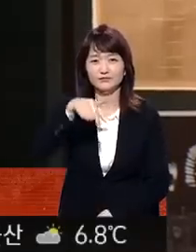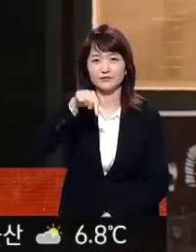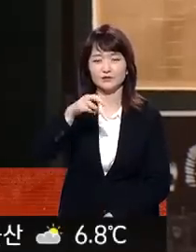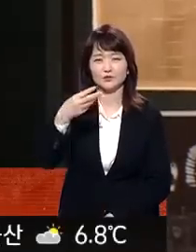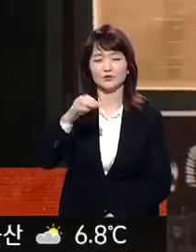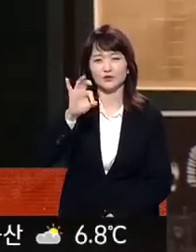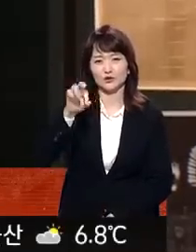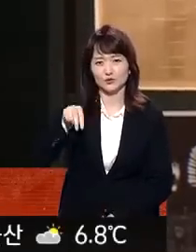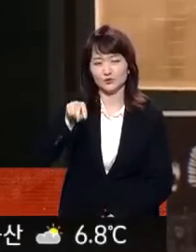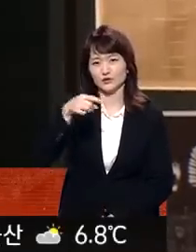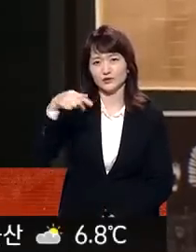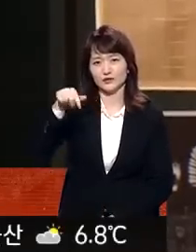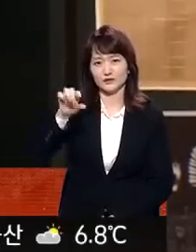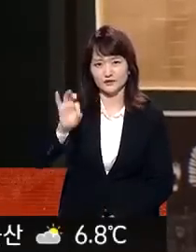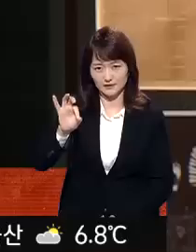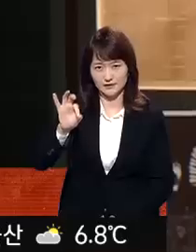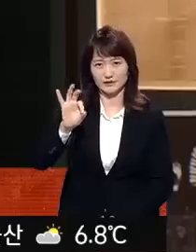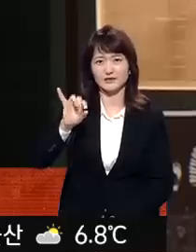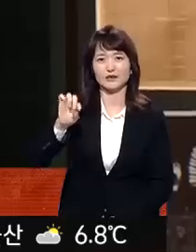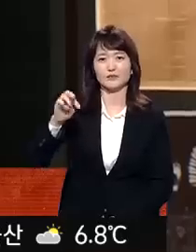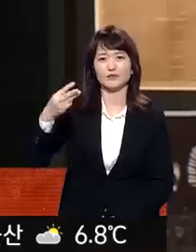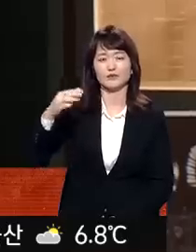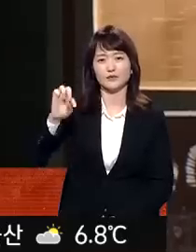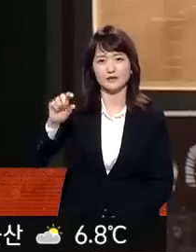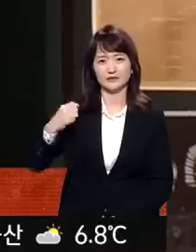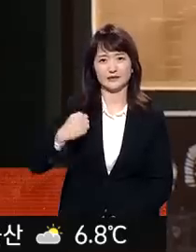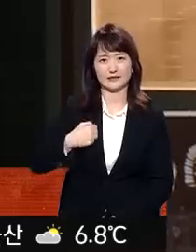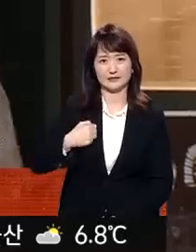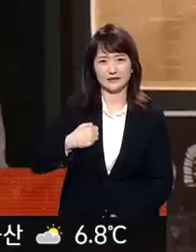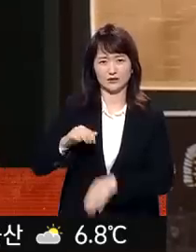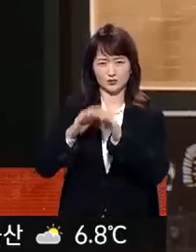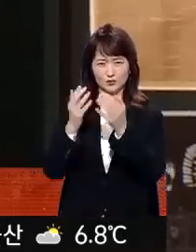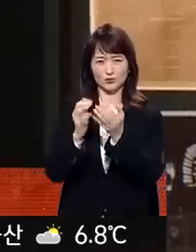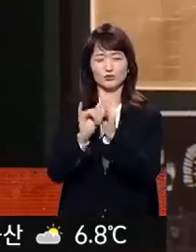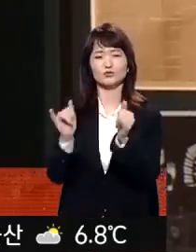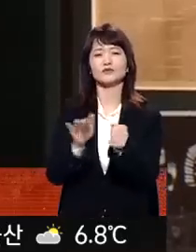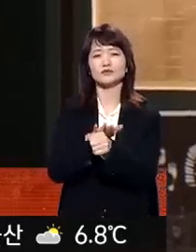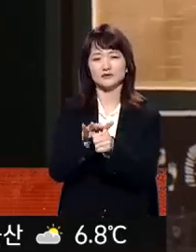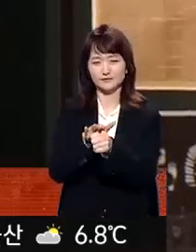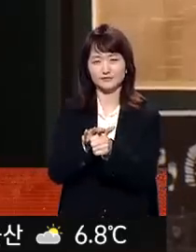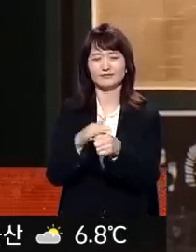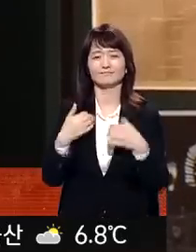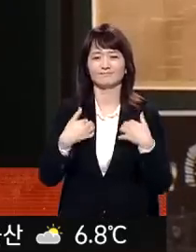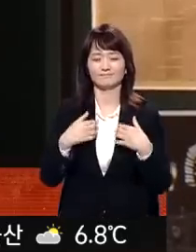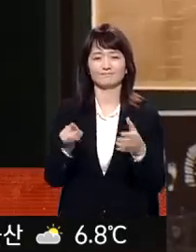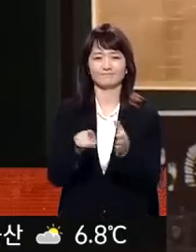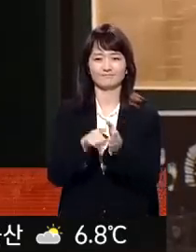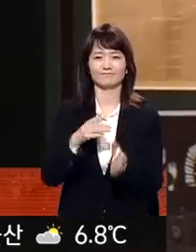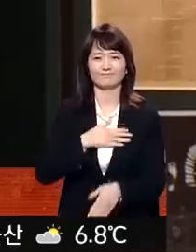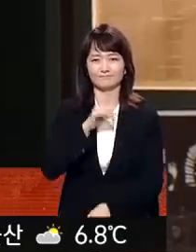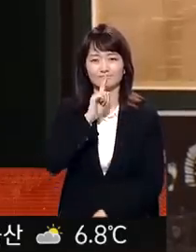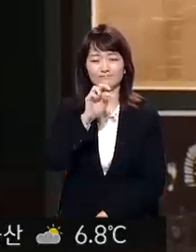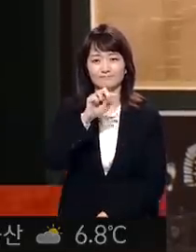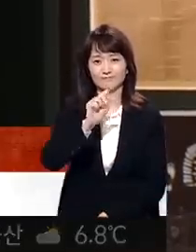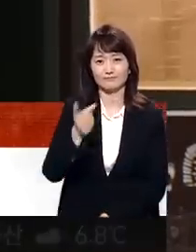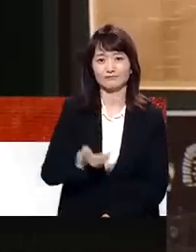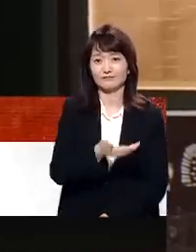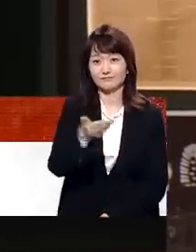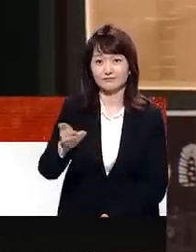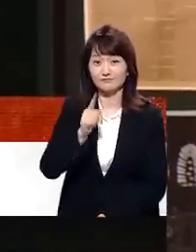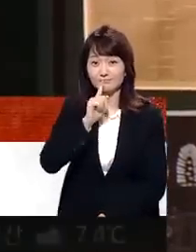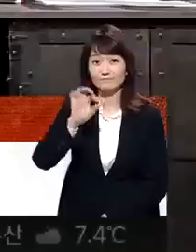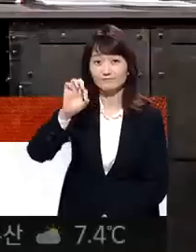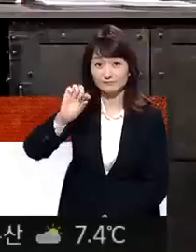유희정님, 신금자님, 애플파이님, 시카고의 성팡님 모두 사랑하고요. 자, 재미는 물론 의리로 함께하는 아세서만 크게